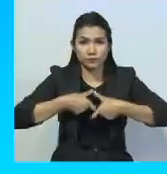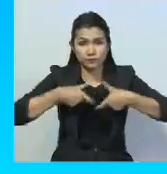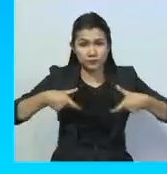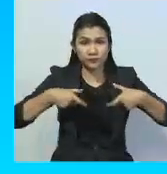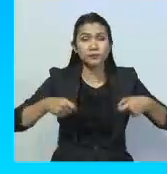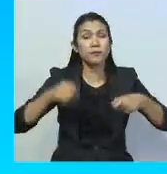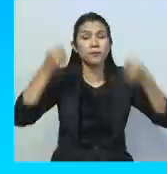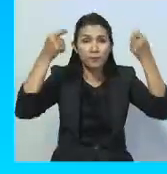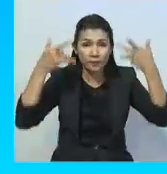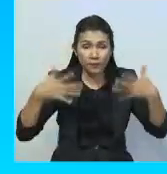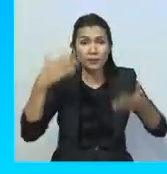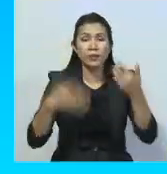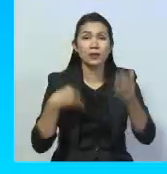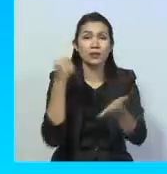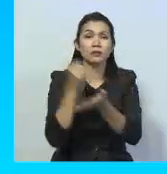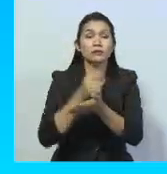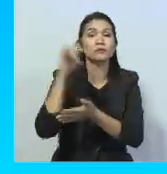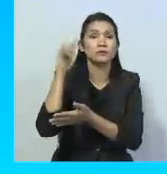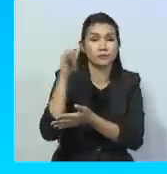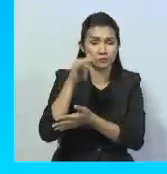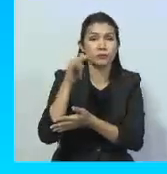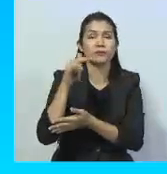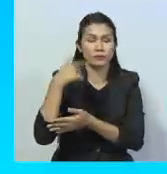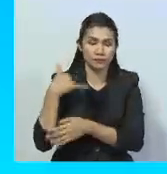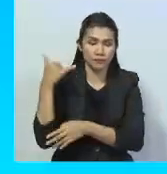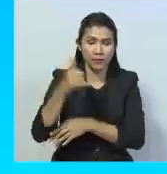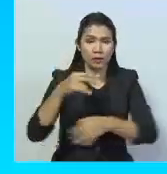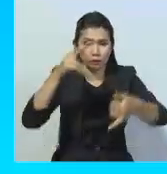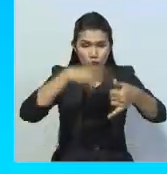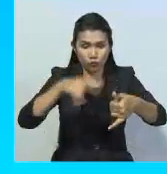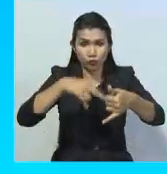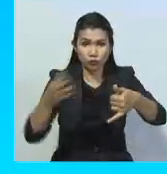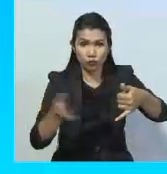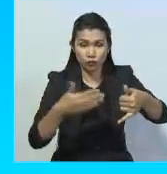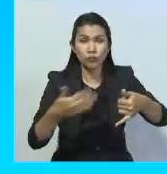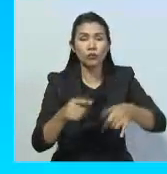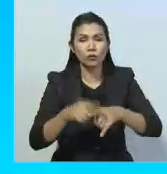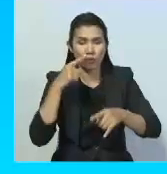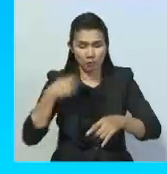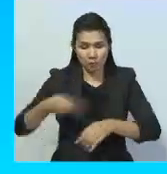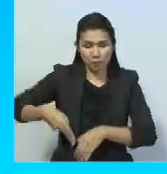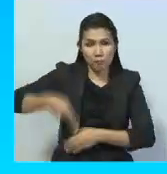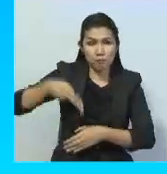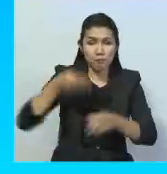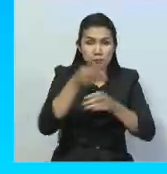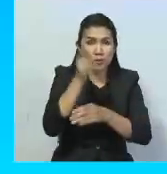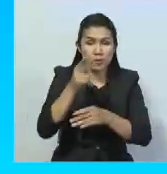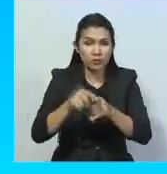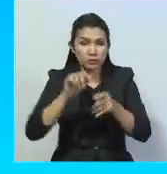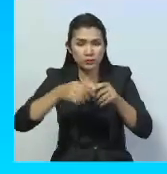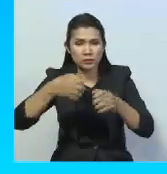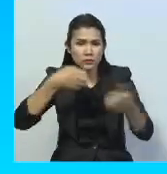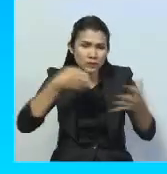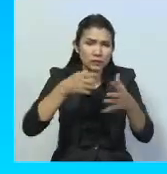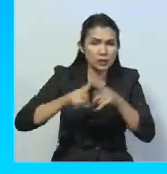ประชาชนหรือว่าพาสปอร์ตมาแสดงกับเจ้าหน้าที่ที่จุดคัดกรองด้วยห้ามพกพาอาวุธหรือว่าสิ่งเทียมอาวุธต่าง